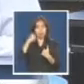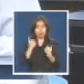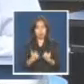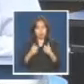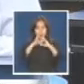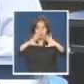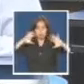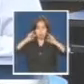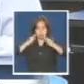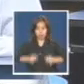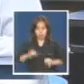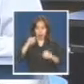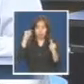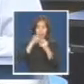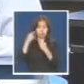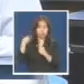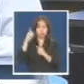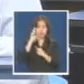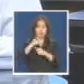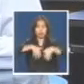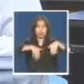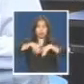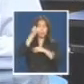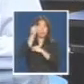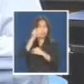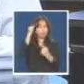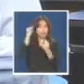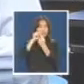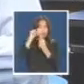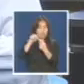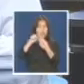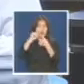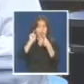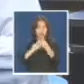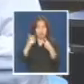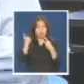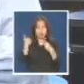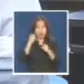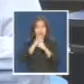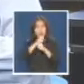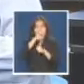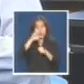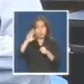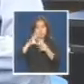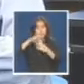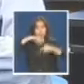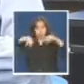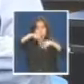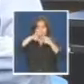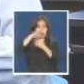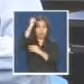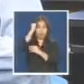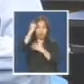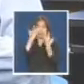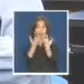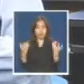ของรัฐบาลนั้นจะเป็นไปเพื่อประโยชน์สูงสุดของพี่น้องประชาชนและขณะเดียวกันก็จะสามารถรักษาระบบนะครับดูแลในเรื่องของฐานะทาง